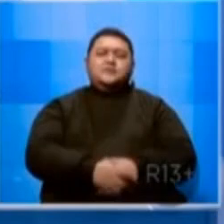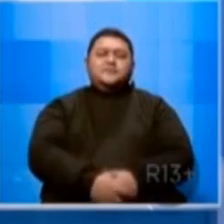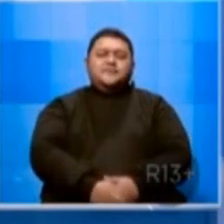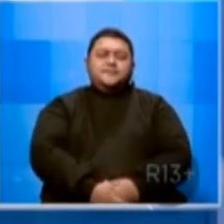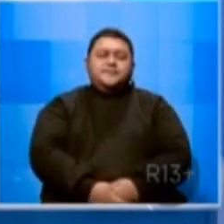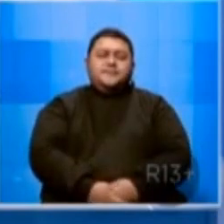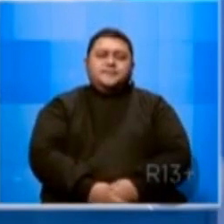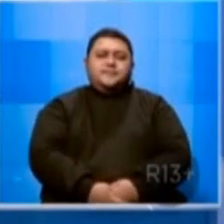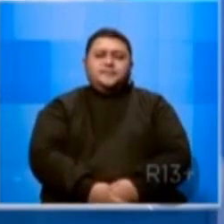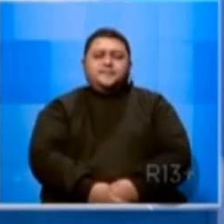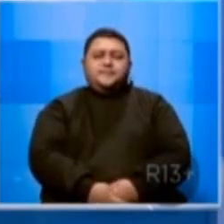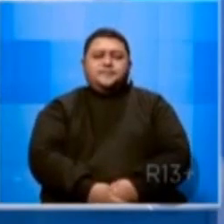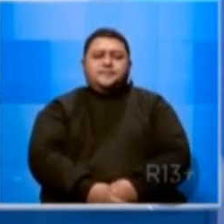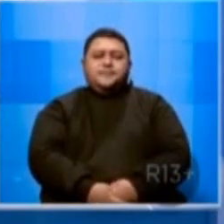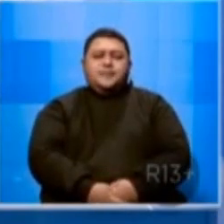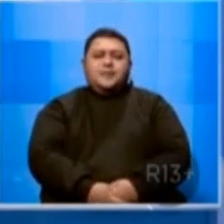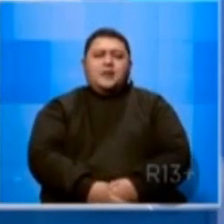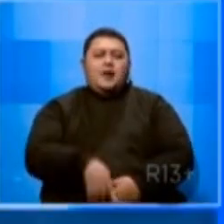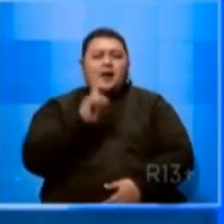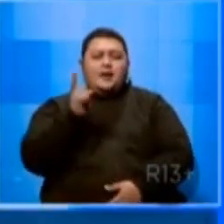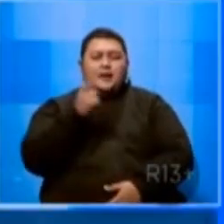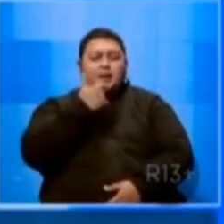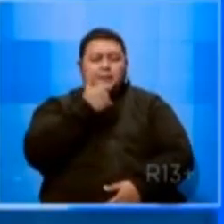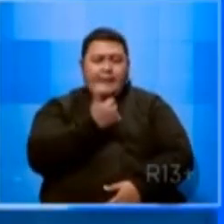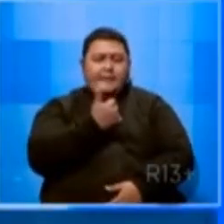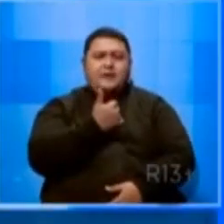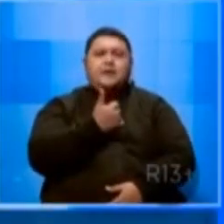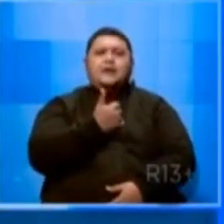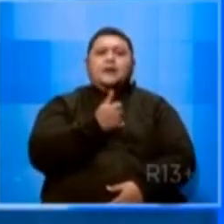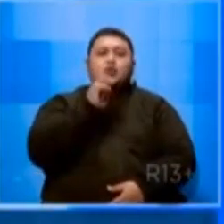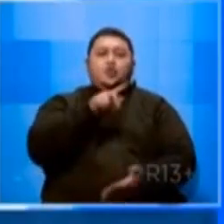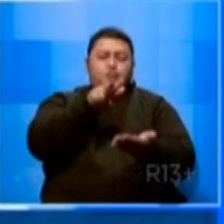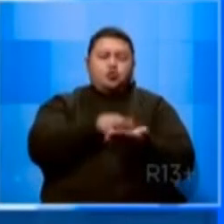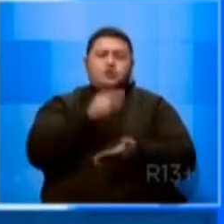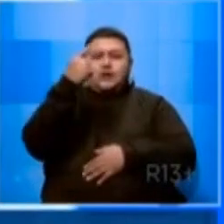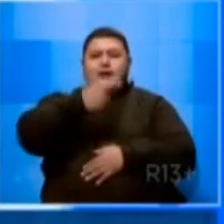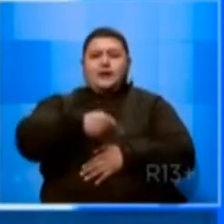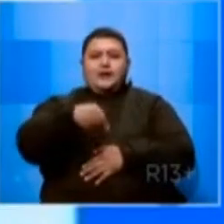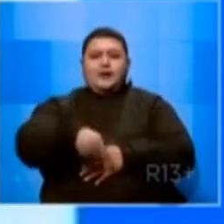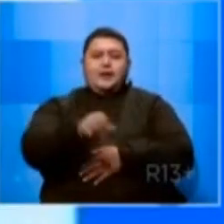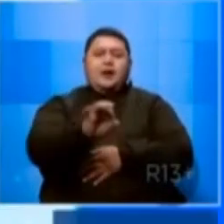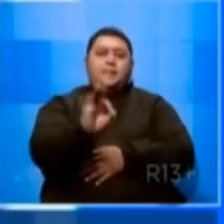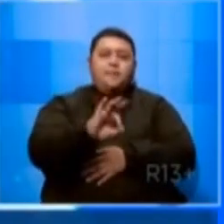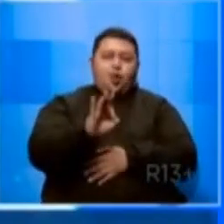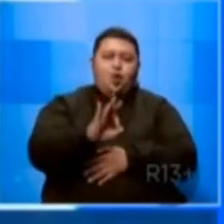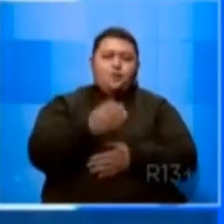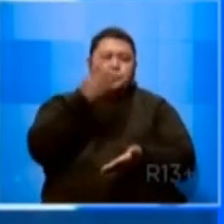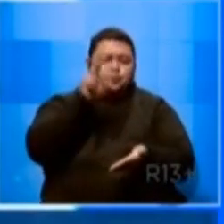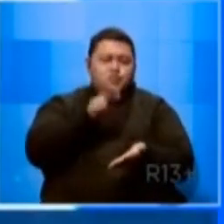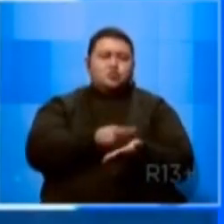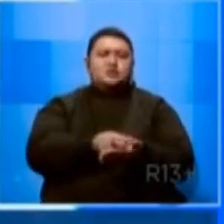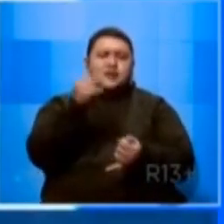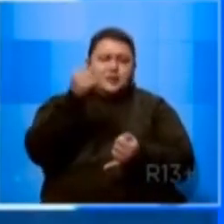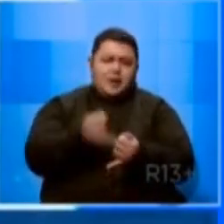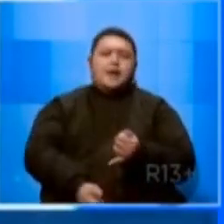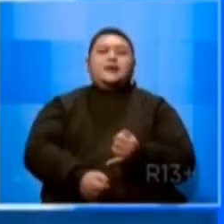Ah ada hal yang penting happy bahwa putusan hari ini belum putusan yang final belum